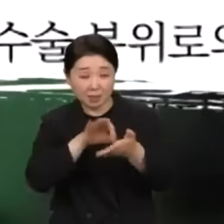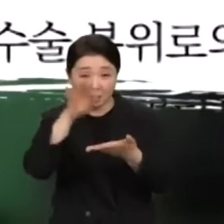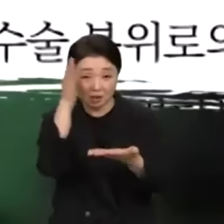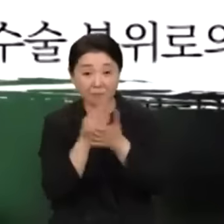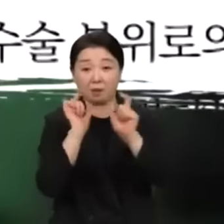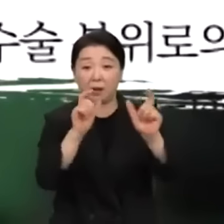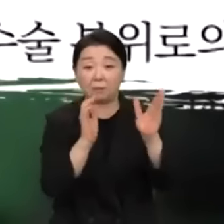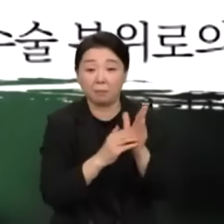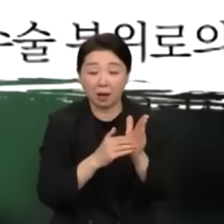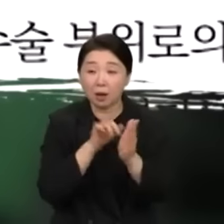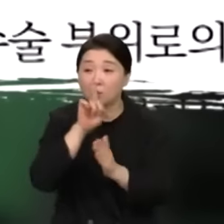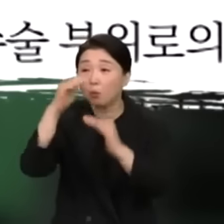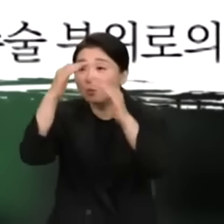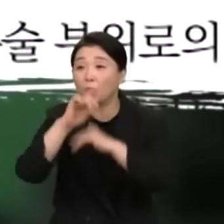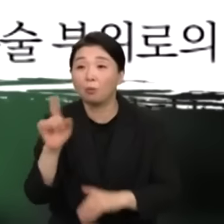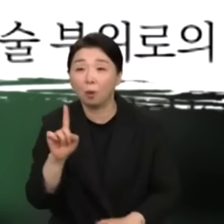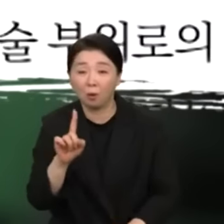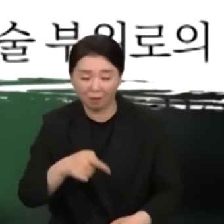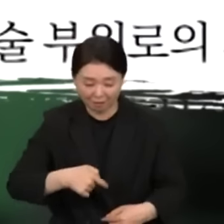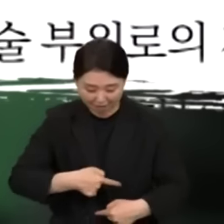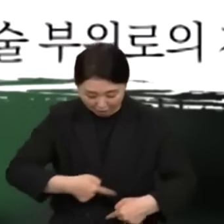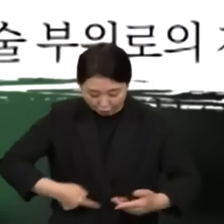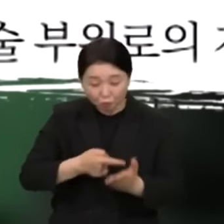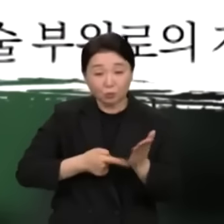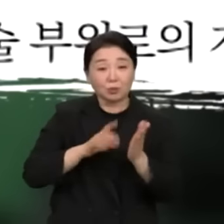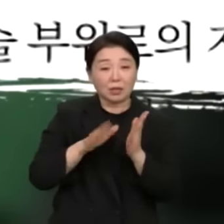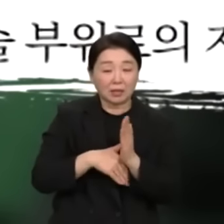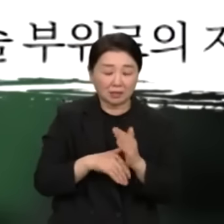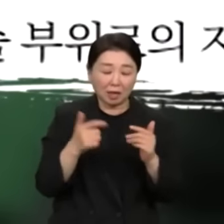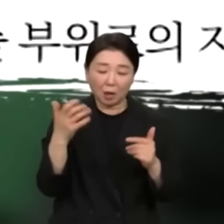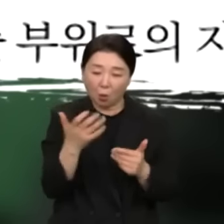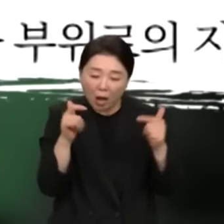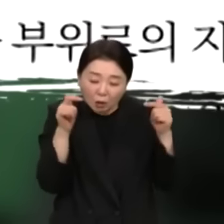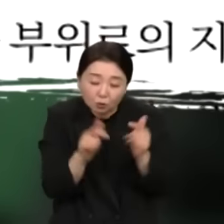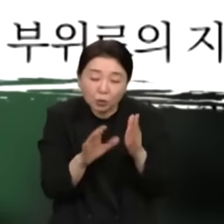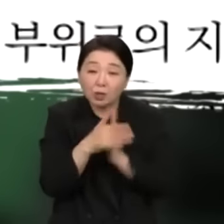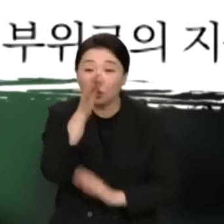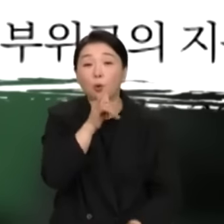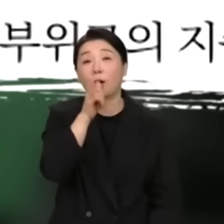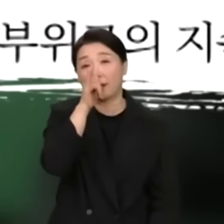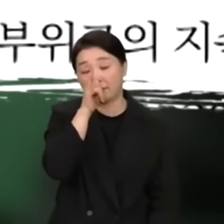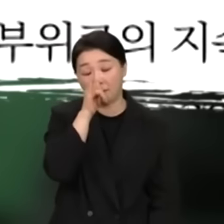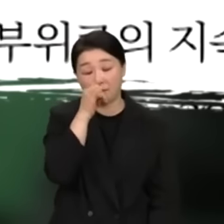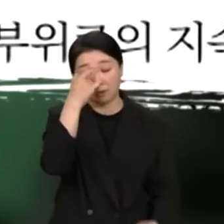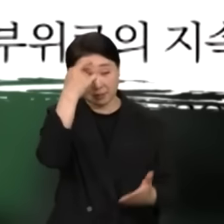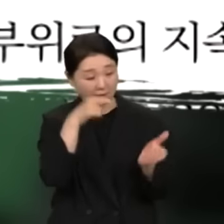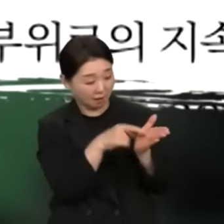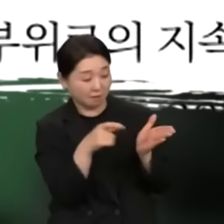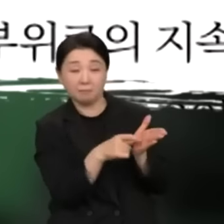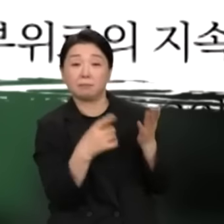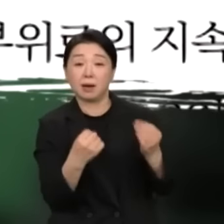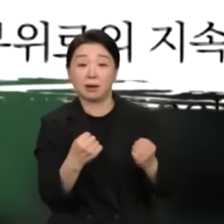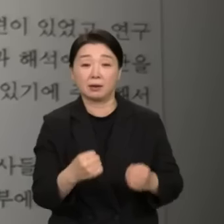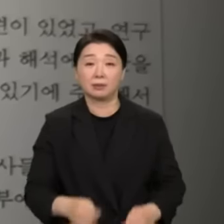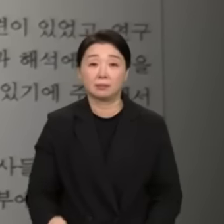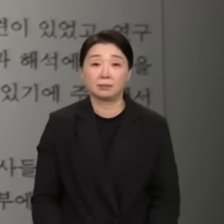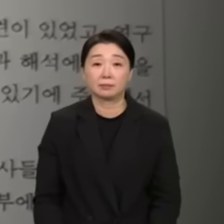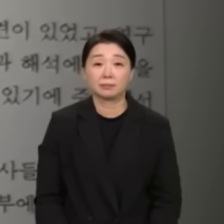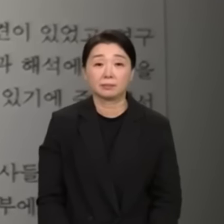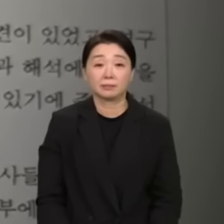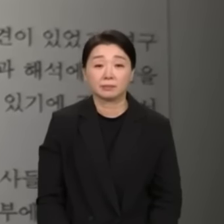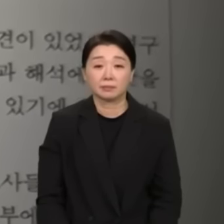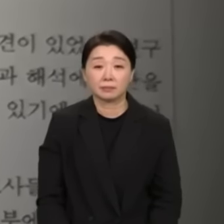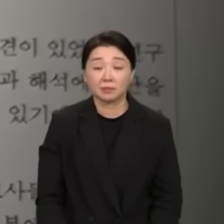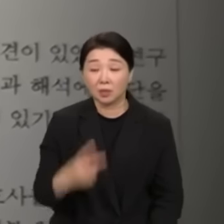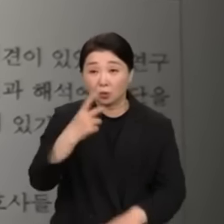하지만 관련 보고서에는 제왕절개의 경우 통증 완화에 효과가 있다는 의견이 더 많았습니다. JTBC